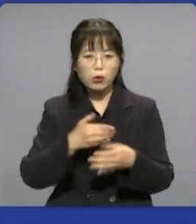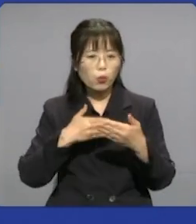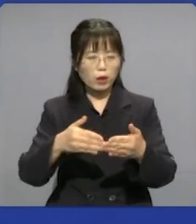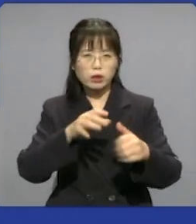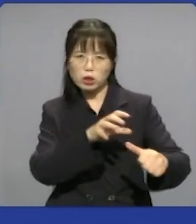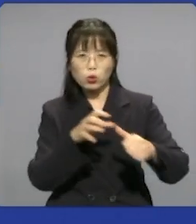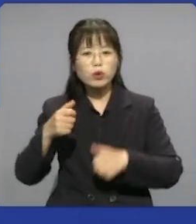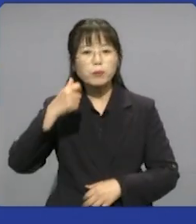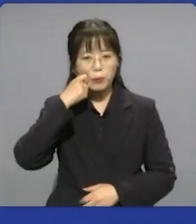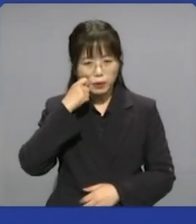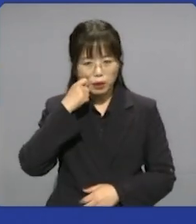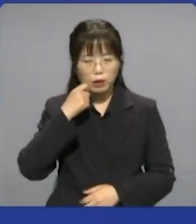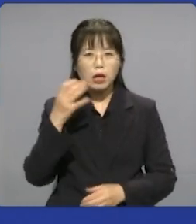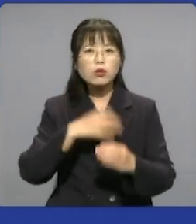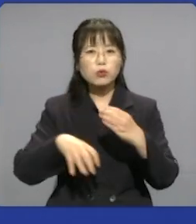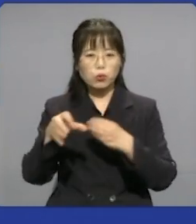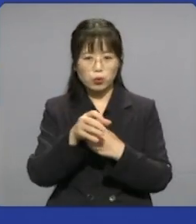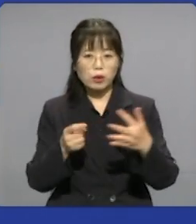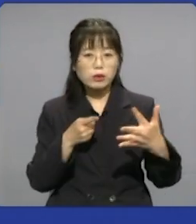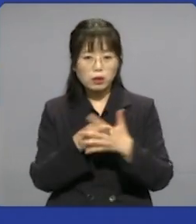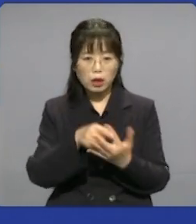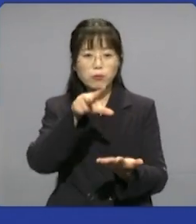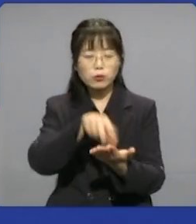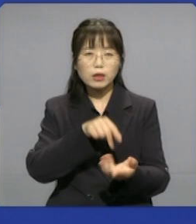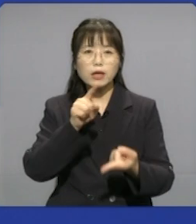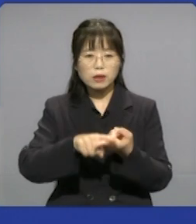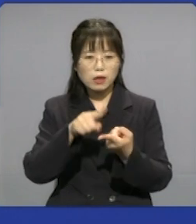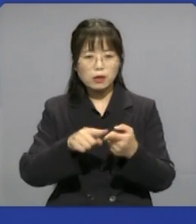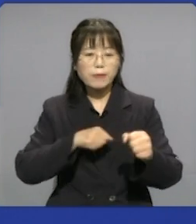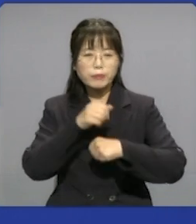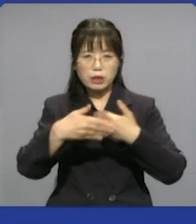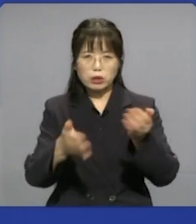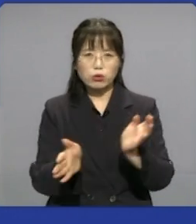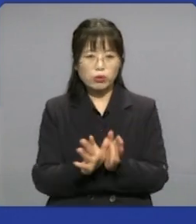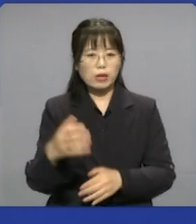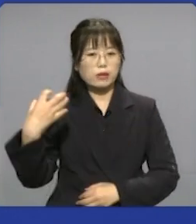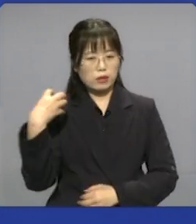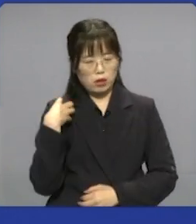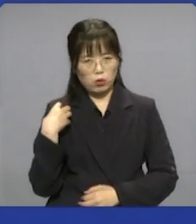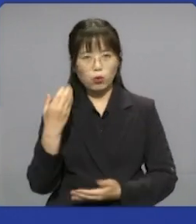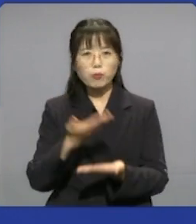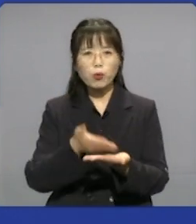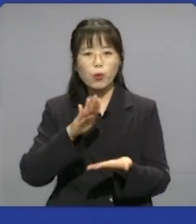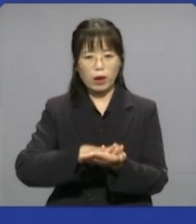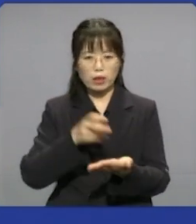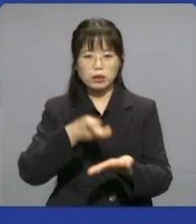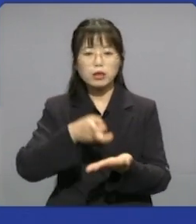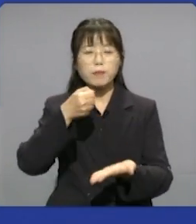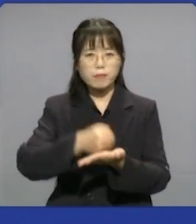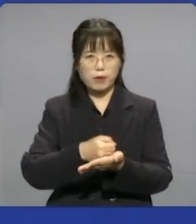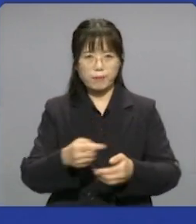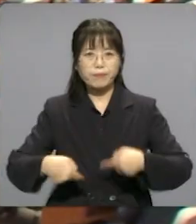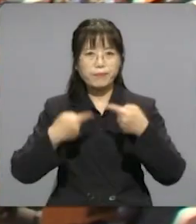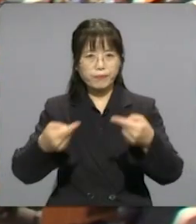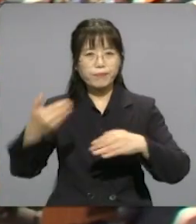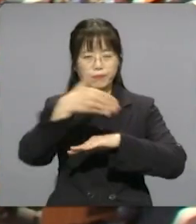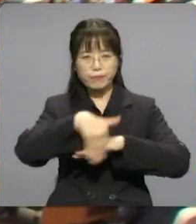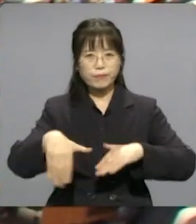다루지 못했거나 추가로 드러나는 문제에 대해서는 민주당이 책임지고 보완입법에 나설